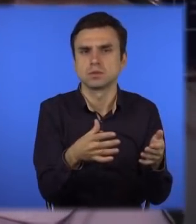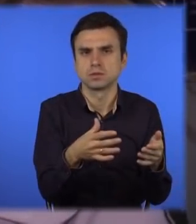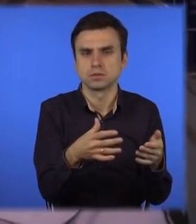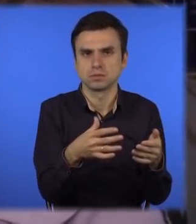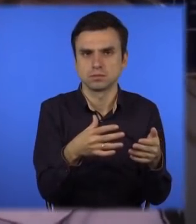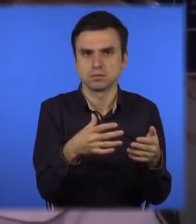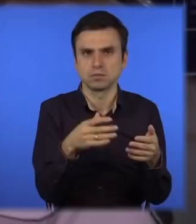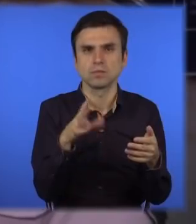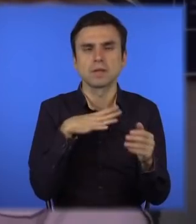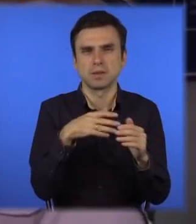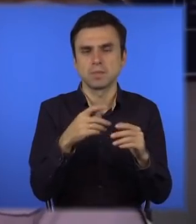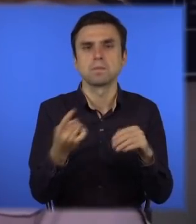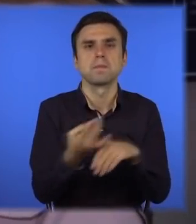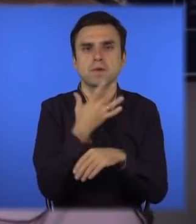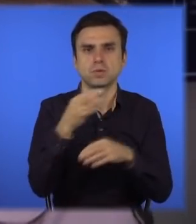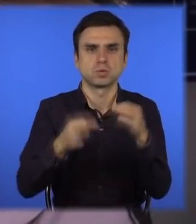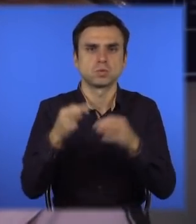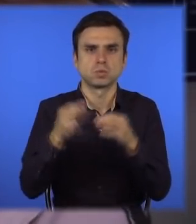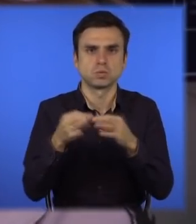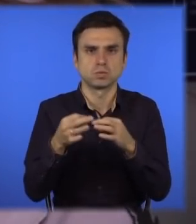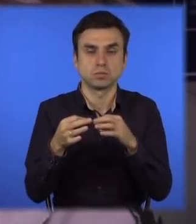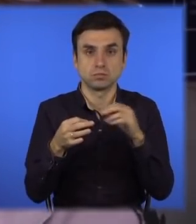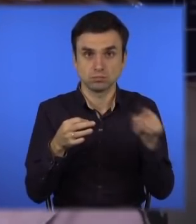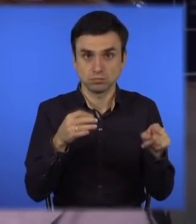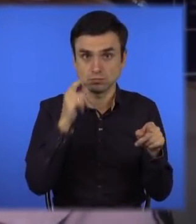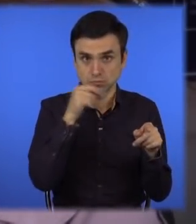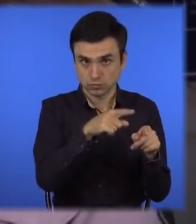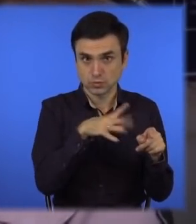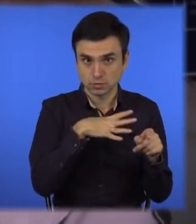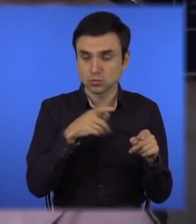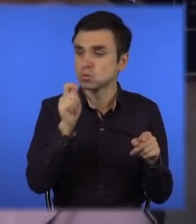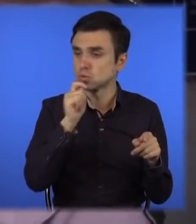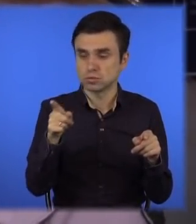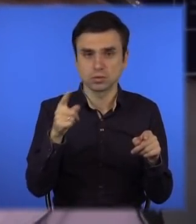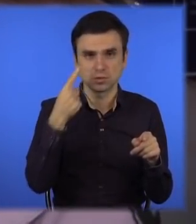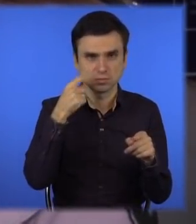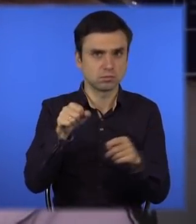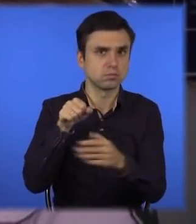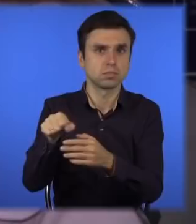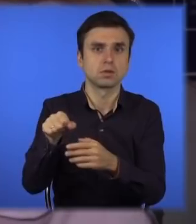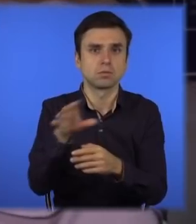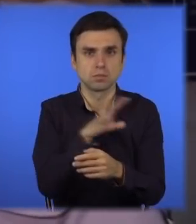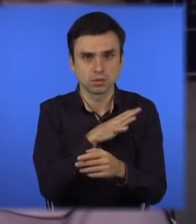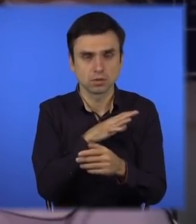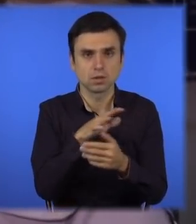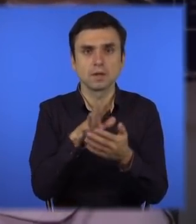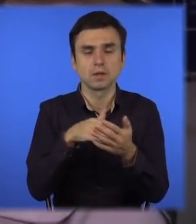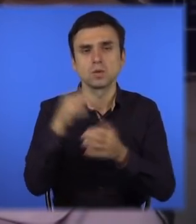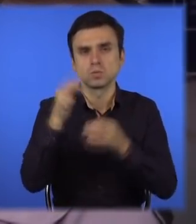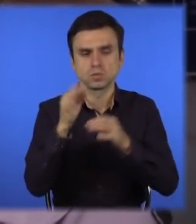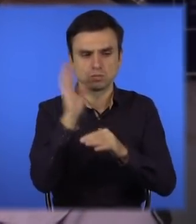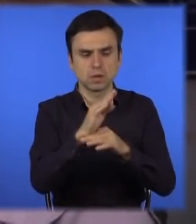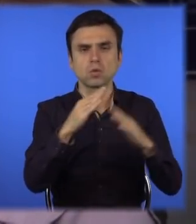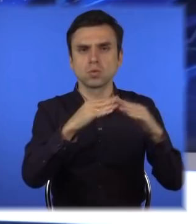до єдиного реєстру досудових розслідувань за частиною 1 статті 115. На теперішній час співробітниками поліції встановлюються всі обставини даної